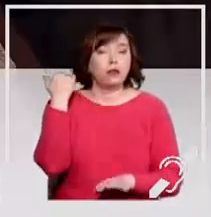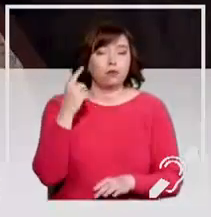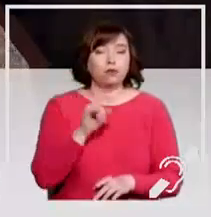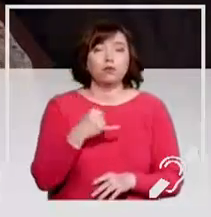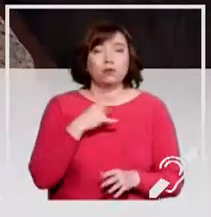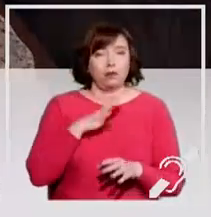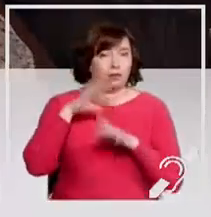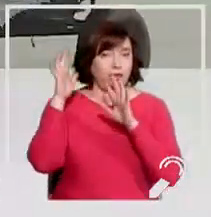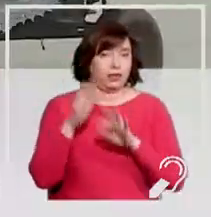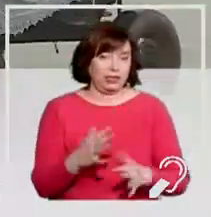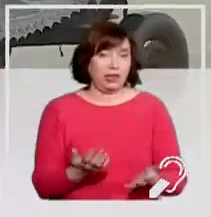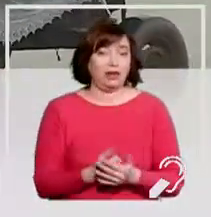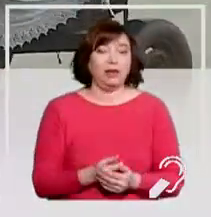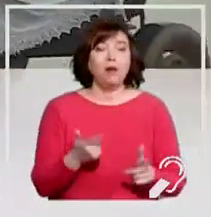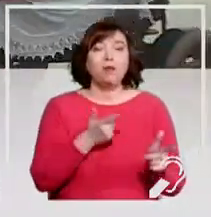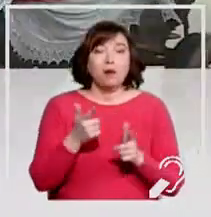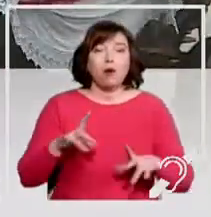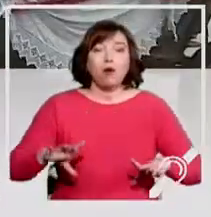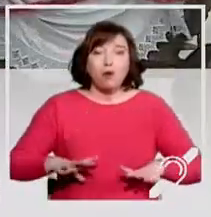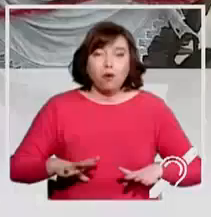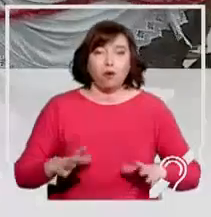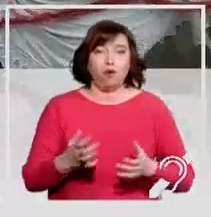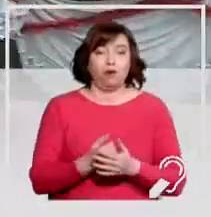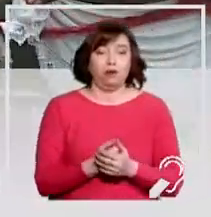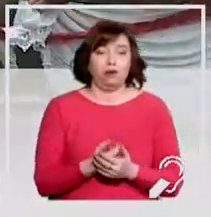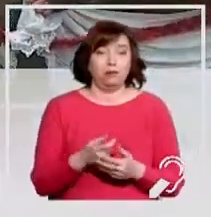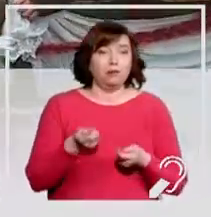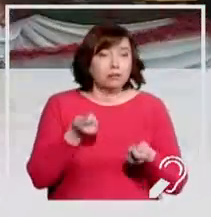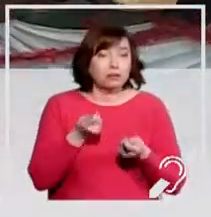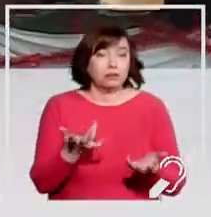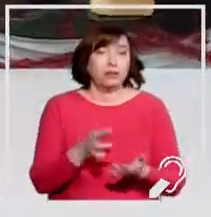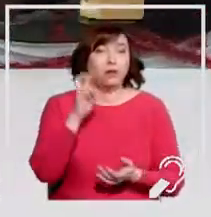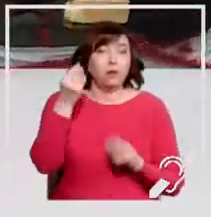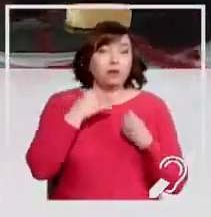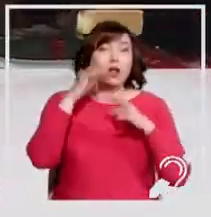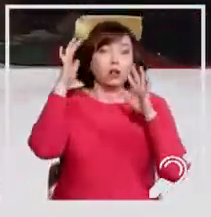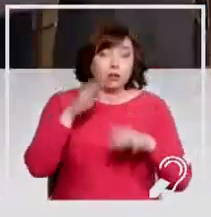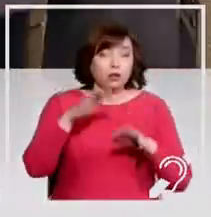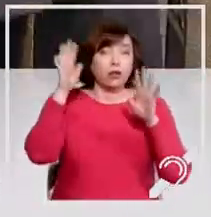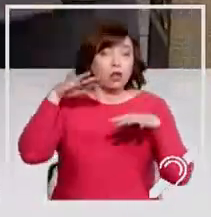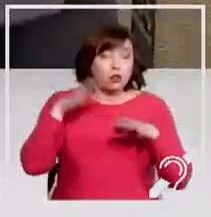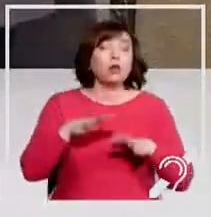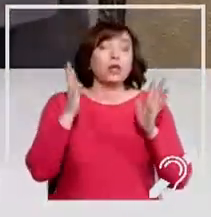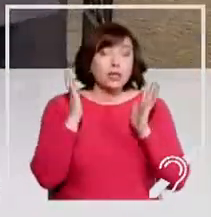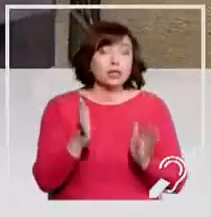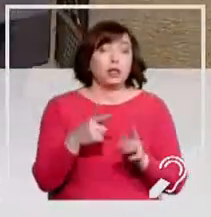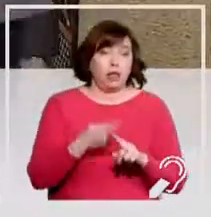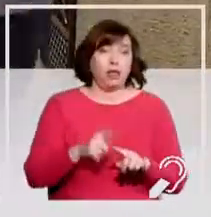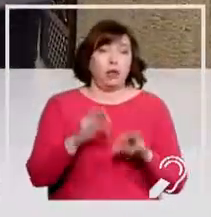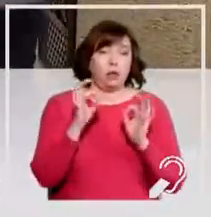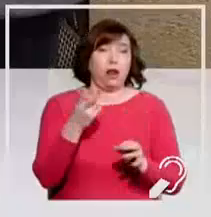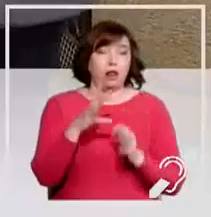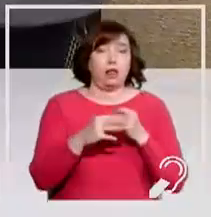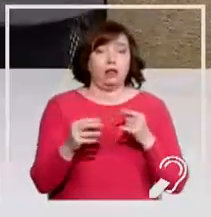avem zăpadă, am gătit cai, am gătit căruța, na, bunul Dumnezeu ne-a dat ploaie, așa să fie că e bine pentru pământul nostru.